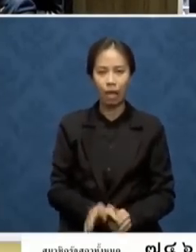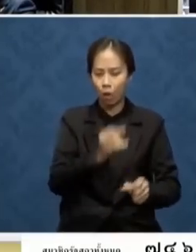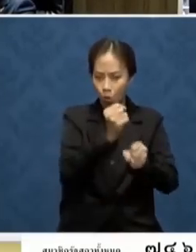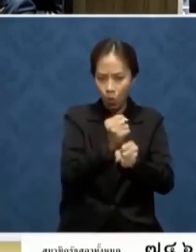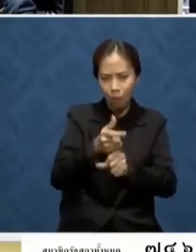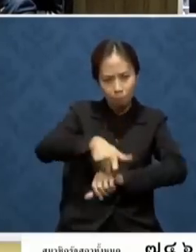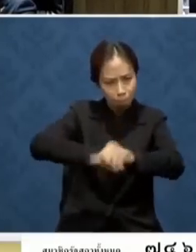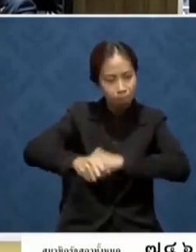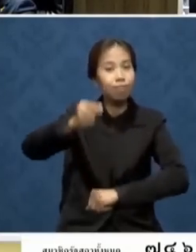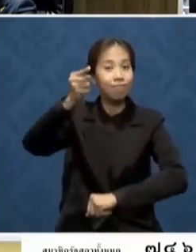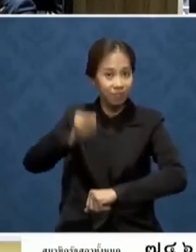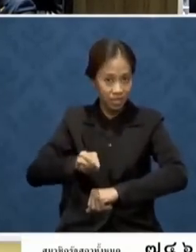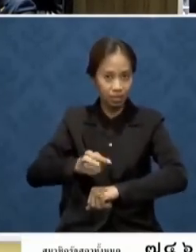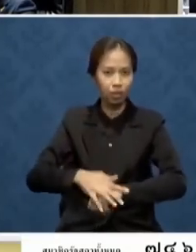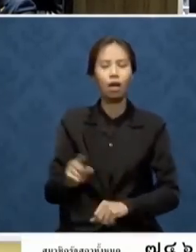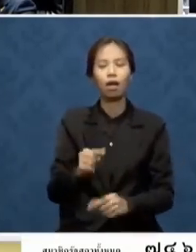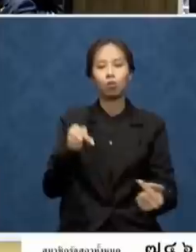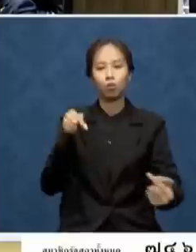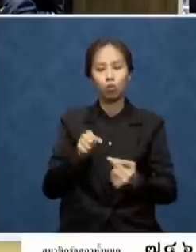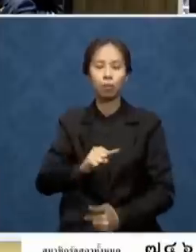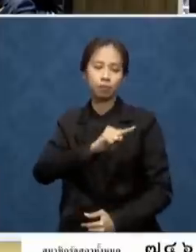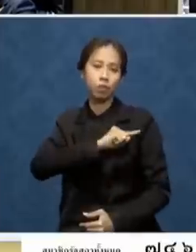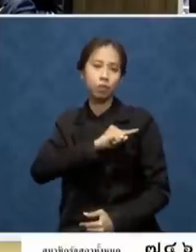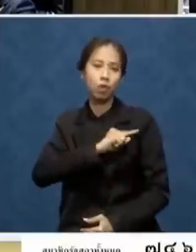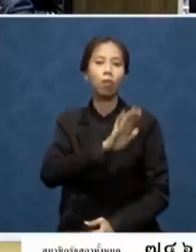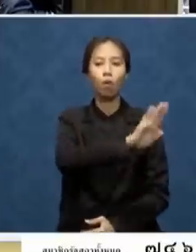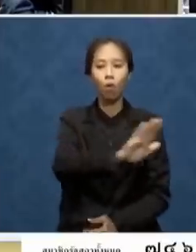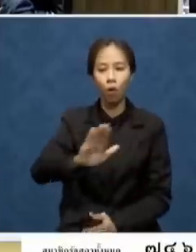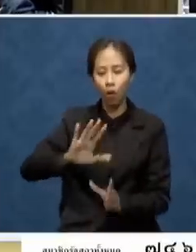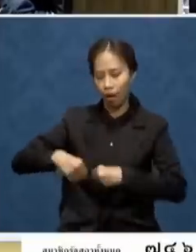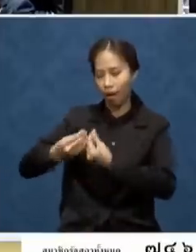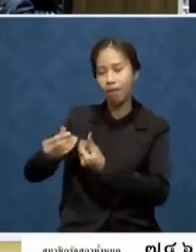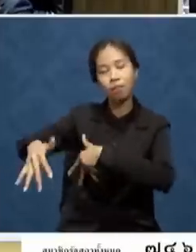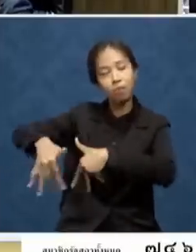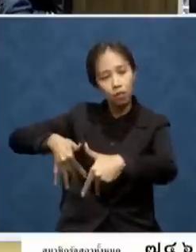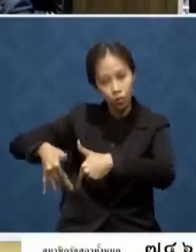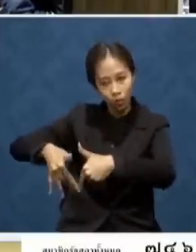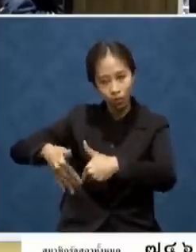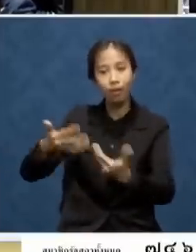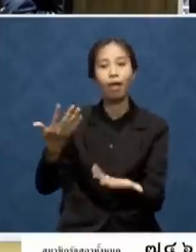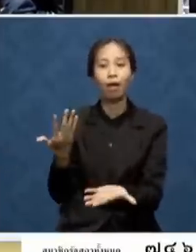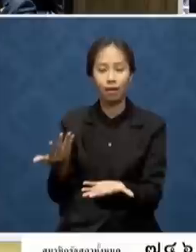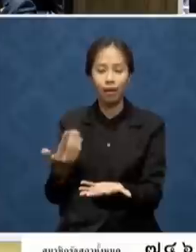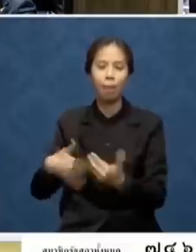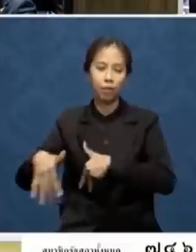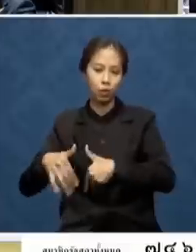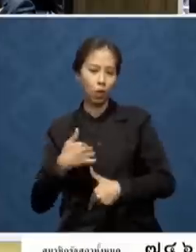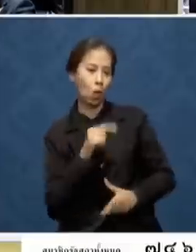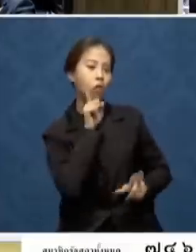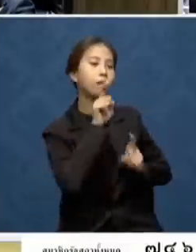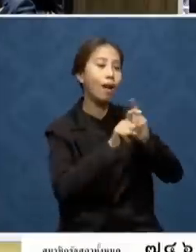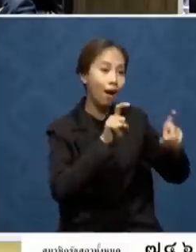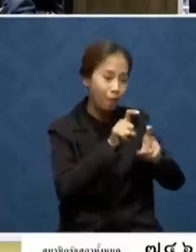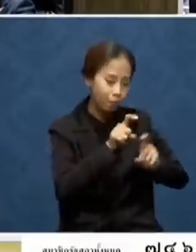ค่ะถึงจะเป็นเครื่องบ่งชี้ความรับผิดรับชอบที่มีต่อประชาชนและประชาชนจะสามารถติดตามทวงถามท่าน